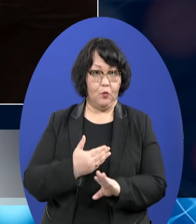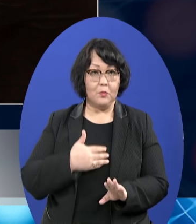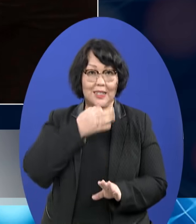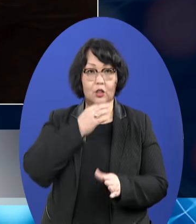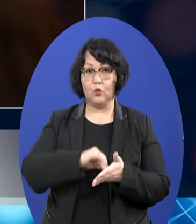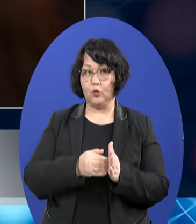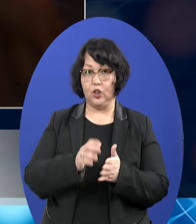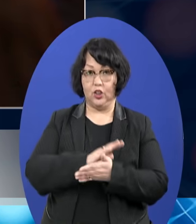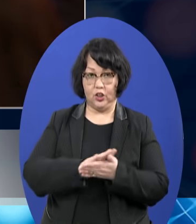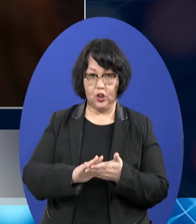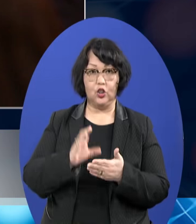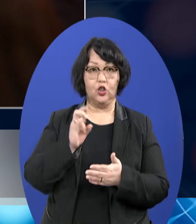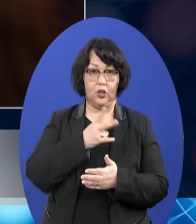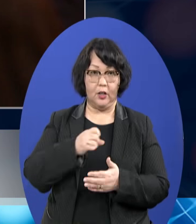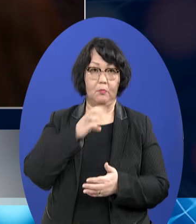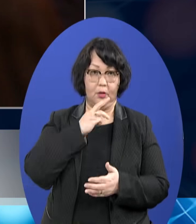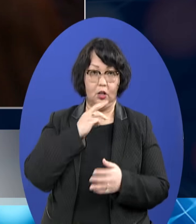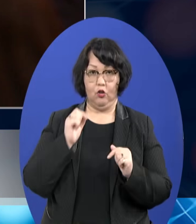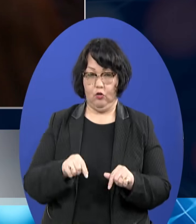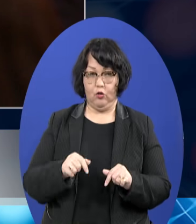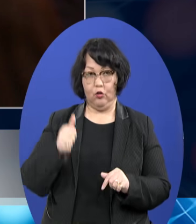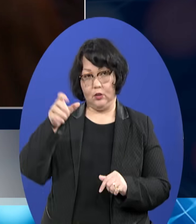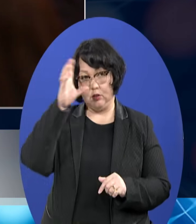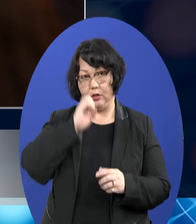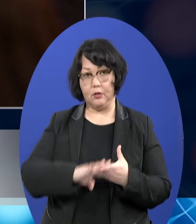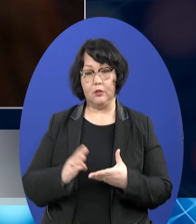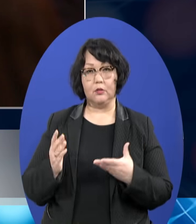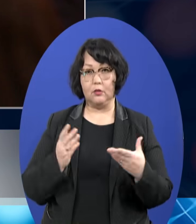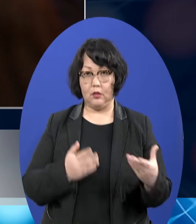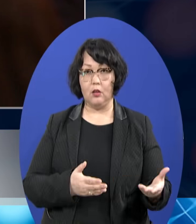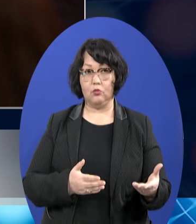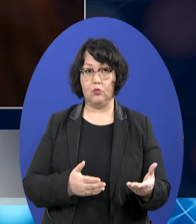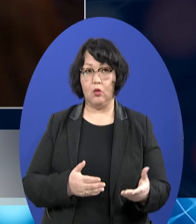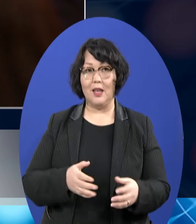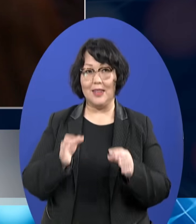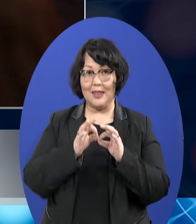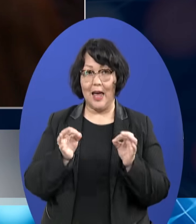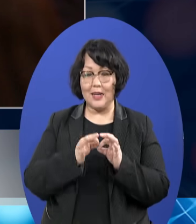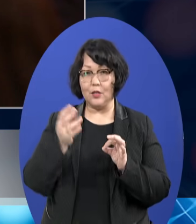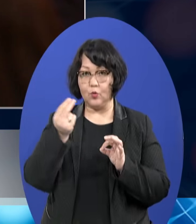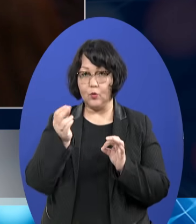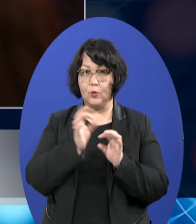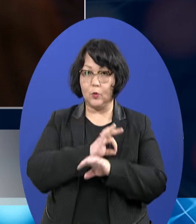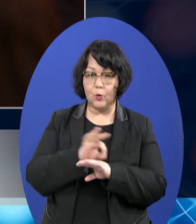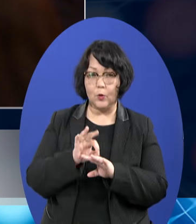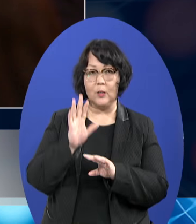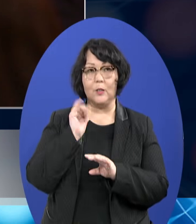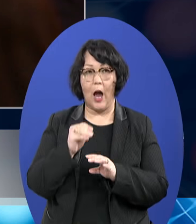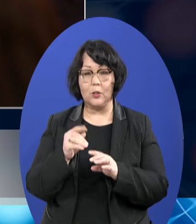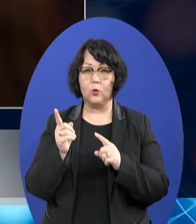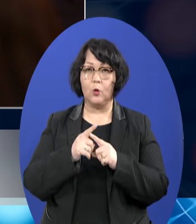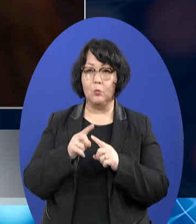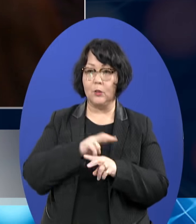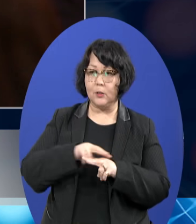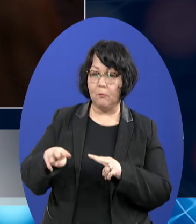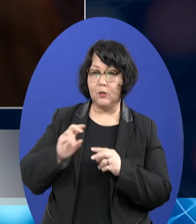төлөвлөгөөний шинчилсэн ерөнхий мэдээллийг энхүү өнөөдөр ерөнхий сайдад танилцууллаа. Нэн тэргүнд наривчлсан зураг цэсл боловсруулахад шаардлагадах